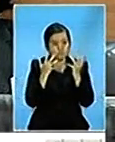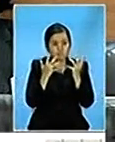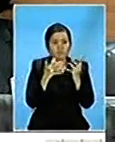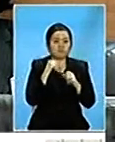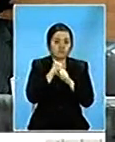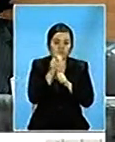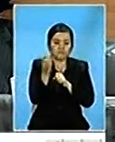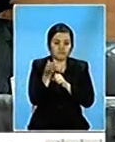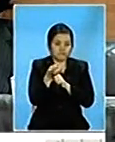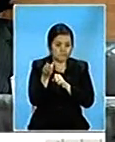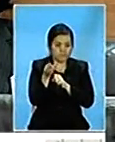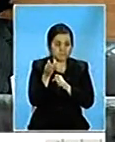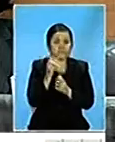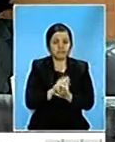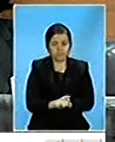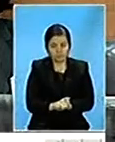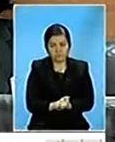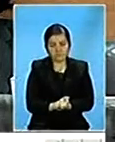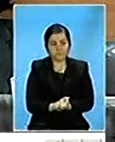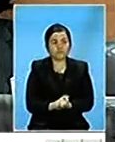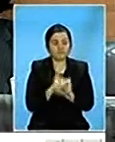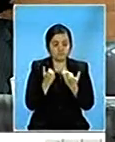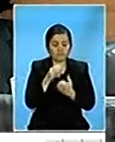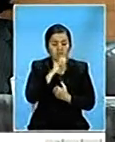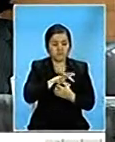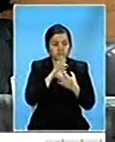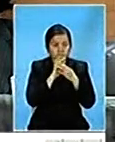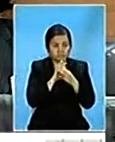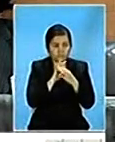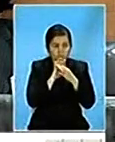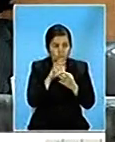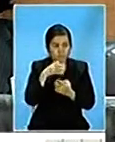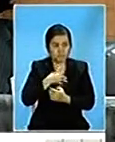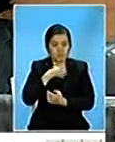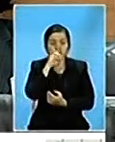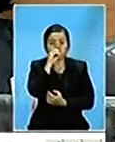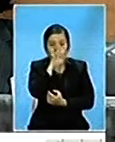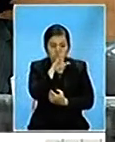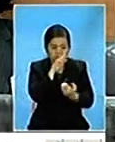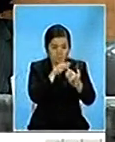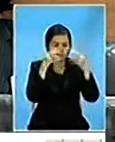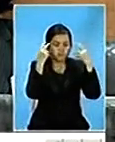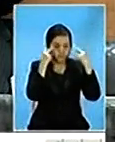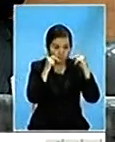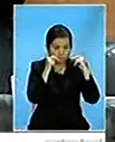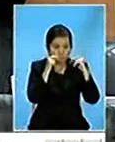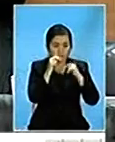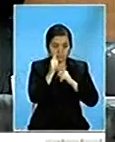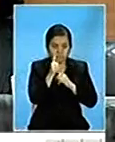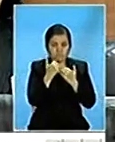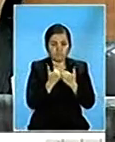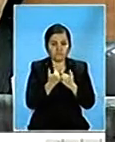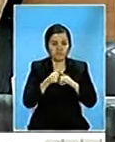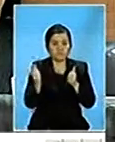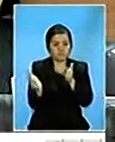ไปได้น้อยค่ะเป็นสิ่งที่เป็นความห่วงใยที่อยากจะกราบเรียนไปถึงท่านนายกและวันนี้ก็ได้มีท่านรัฐม